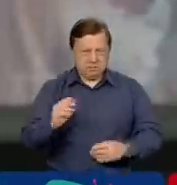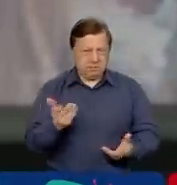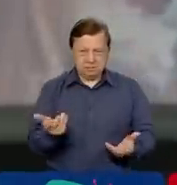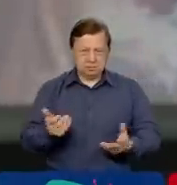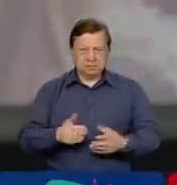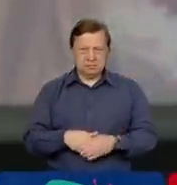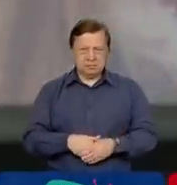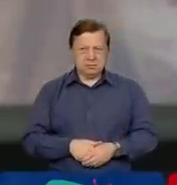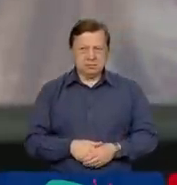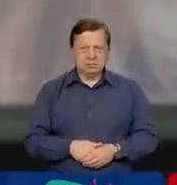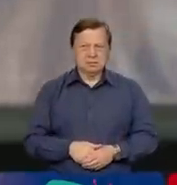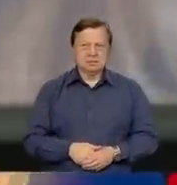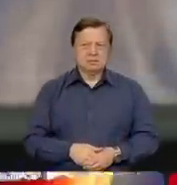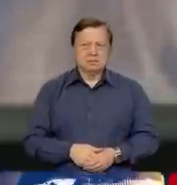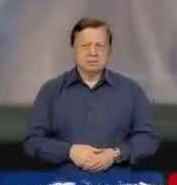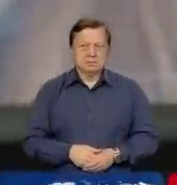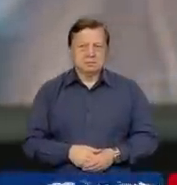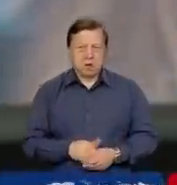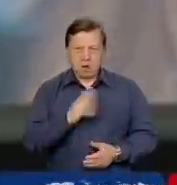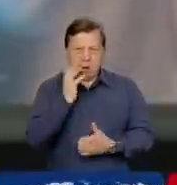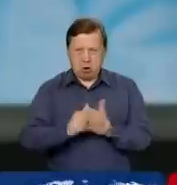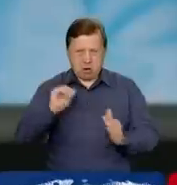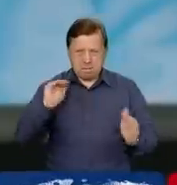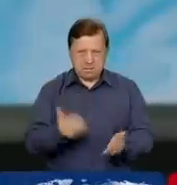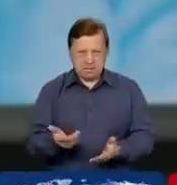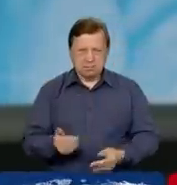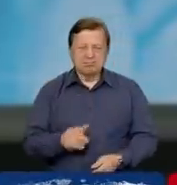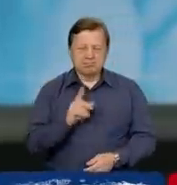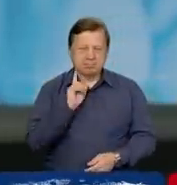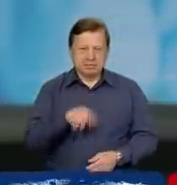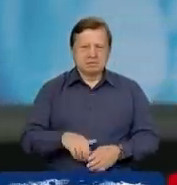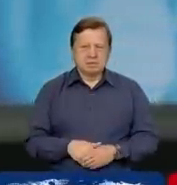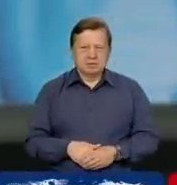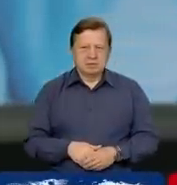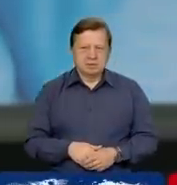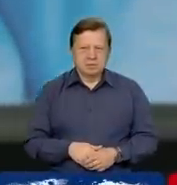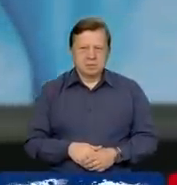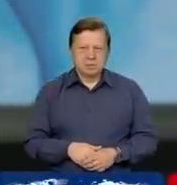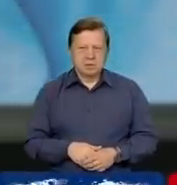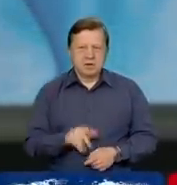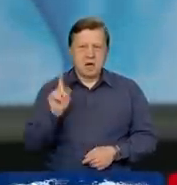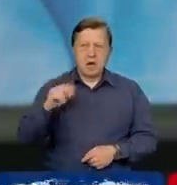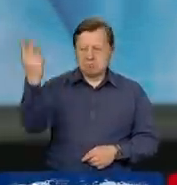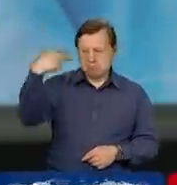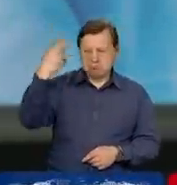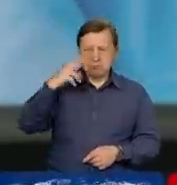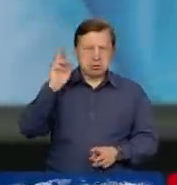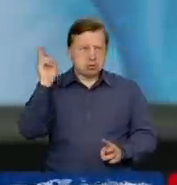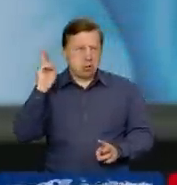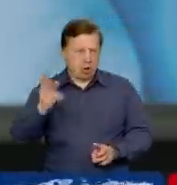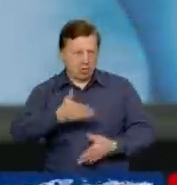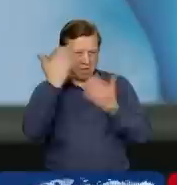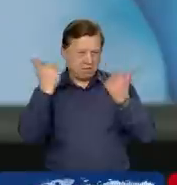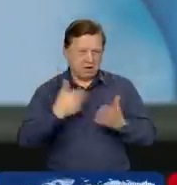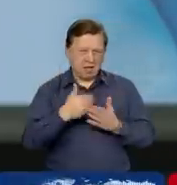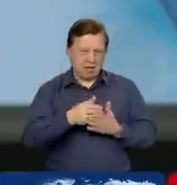więcej szkody niż korzyści. Zdecydowanie, no i mówić wtedy nie można, i rozpoznać się nie można, więc klasyczne